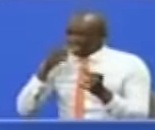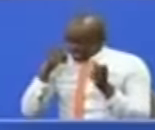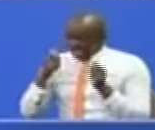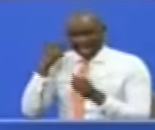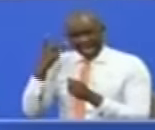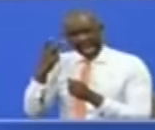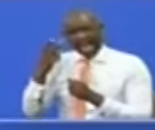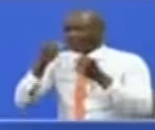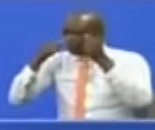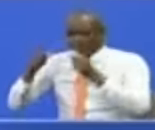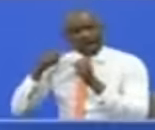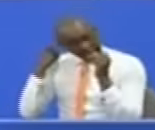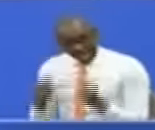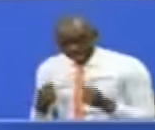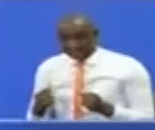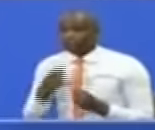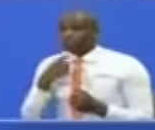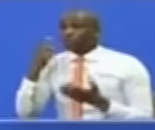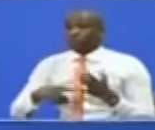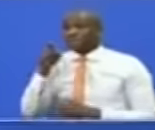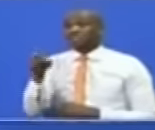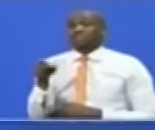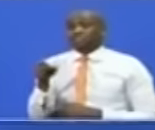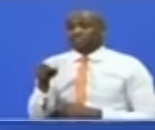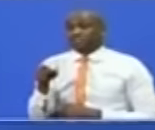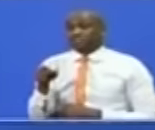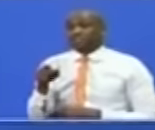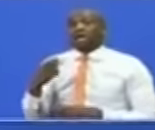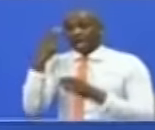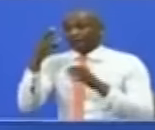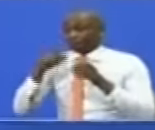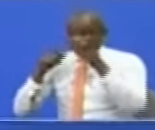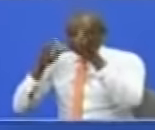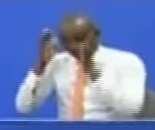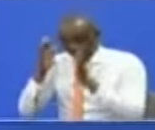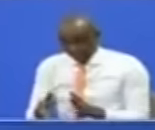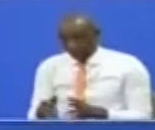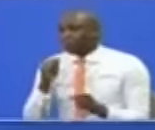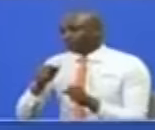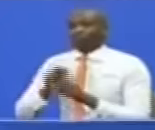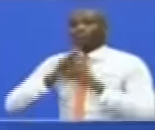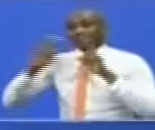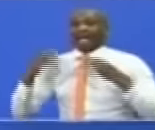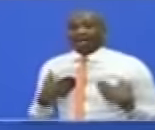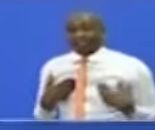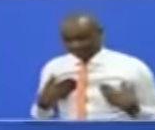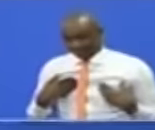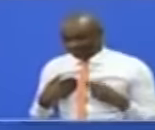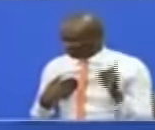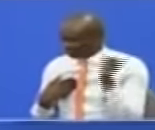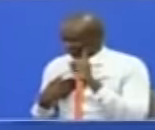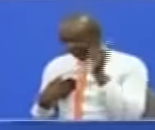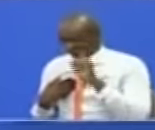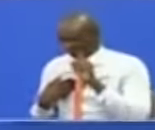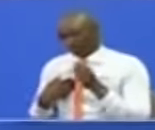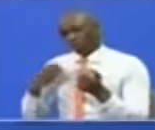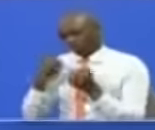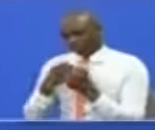ni kitu rahisi ya kusema kwamba ukitoa bunduki kutoka huyu utaweza kuwa umeziba ile kona. It's a